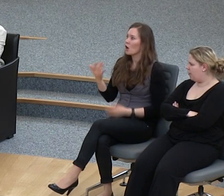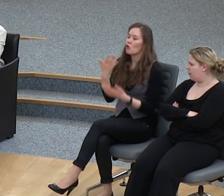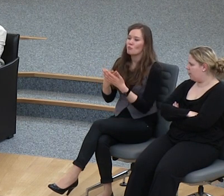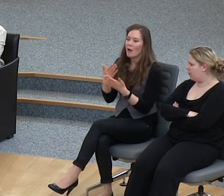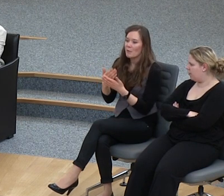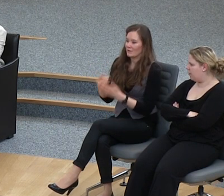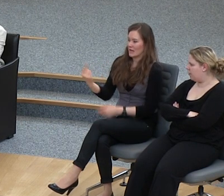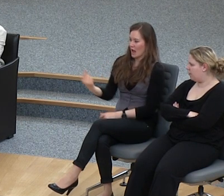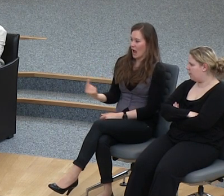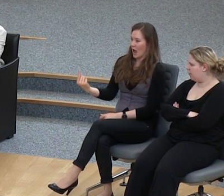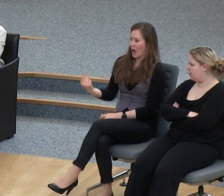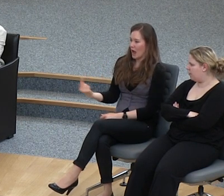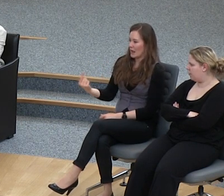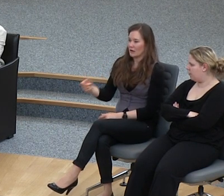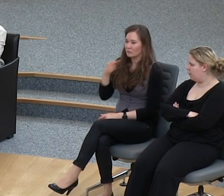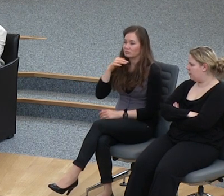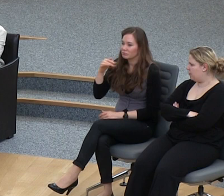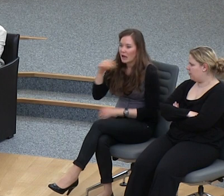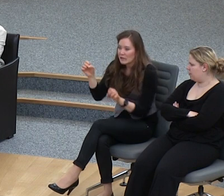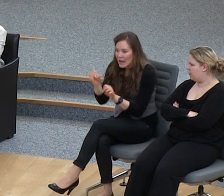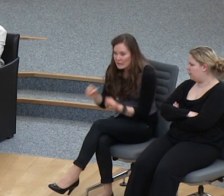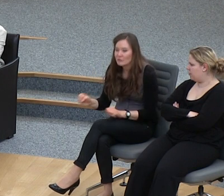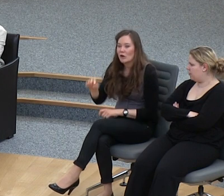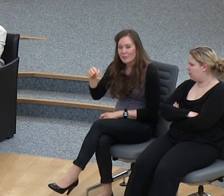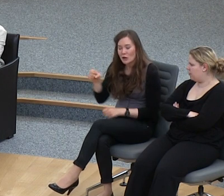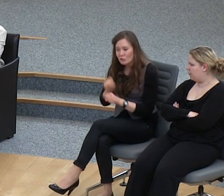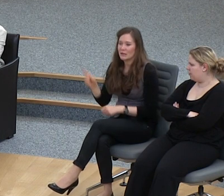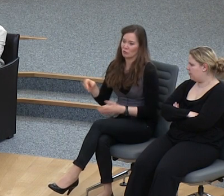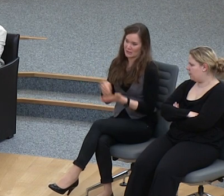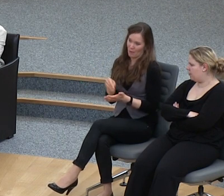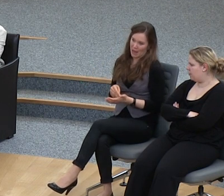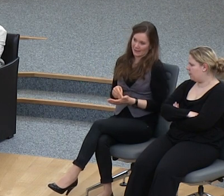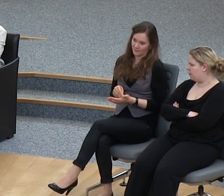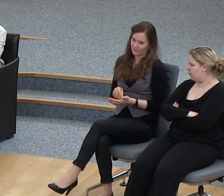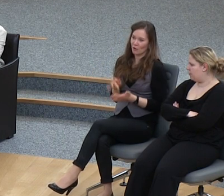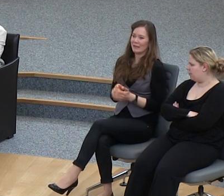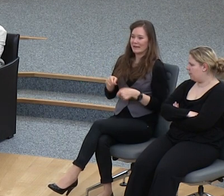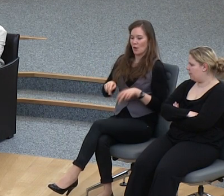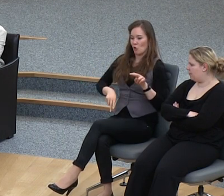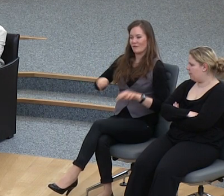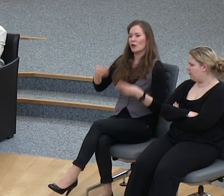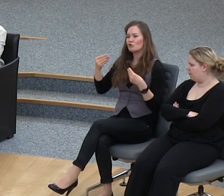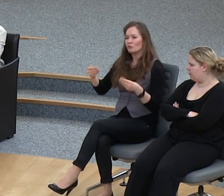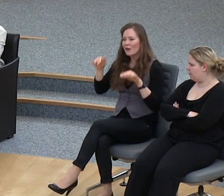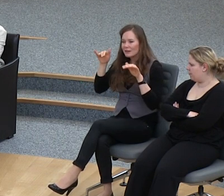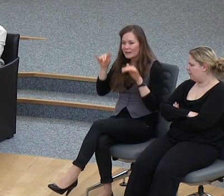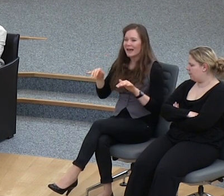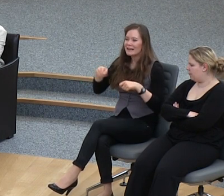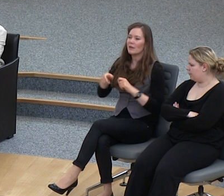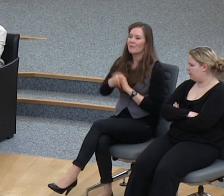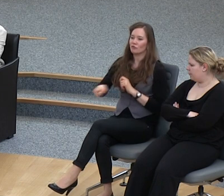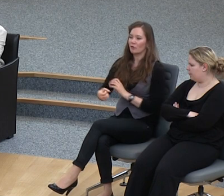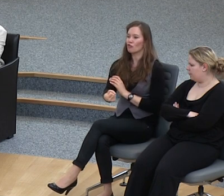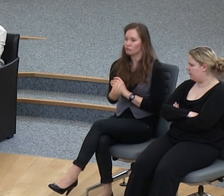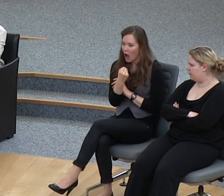sich nicht alleine sprachlich äußern will. Sonst haben wir nämlich wieder diese Unterscheidung in den sogenannten Fitten, in